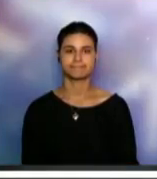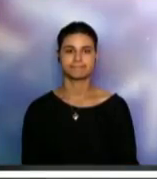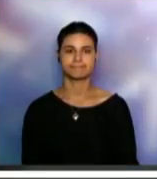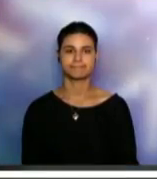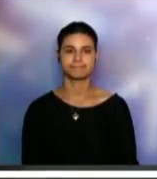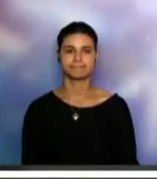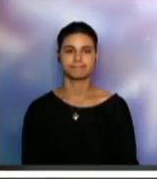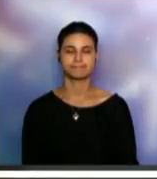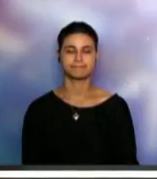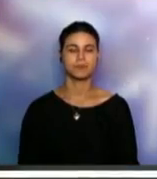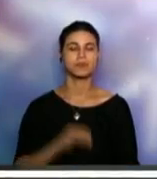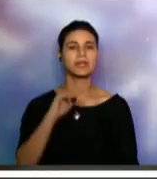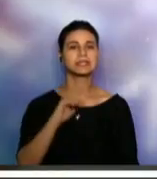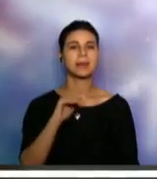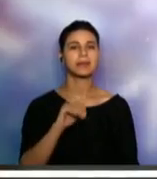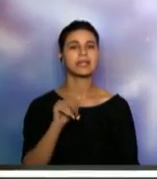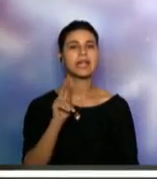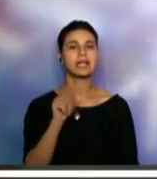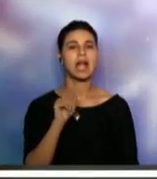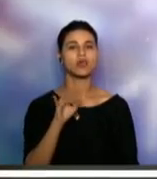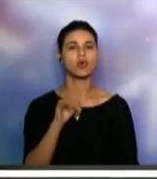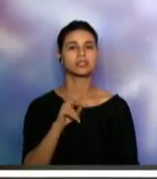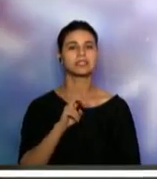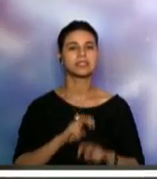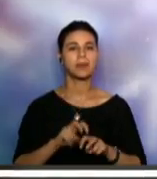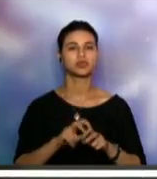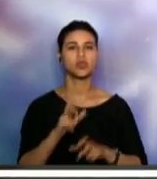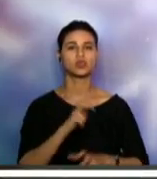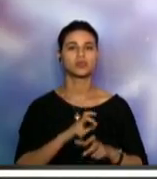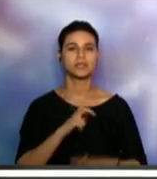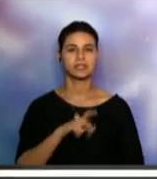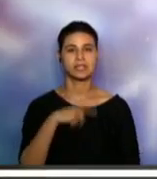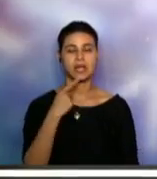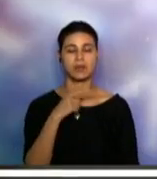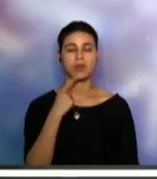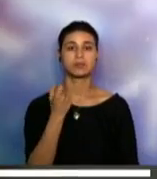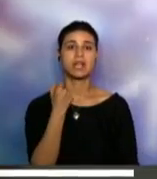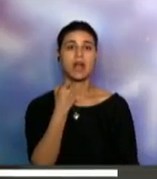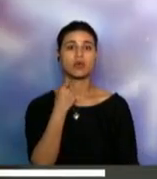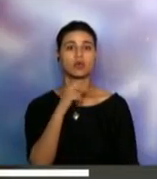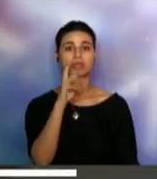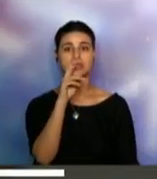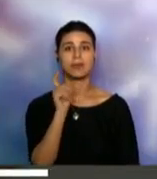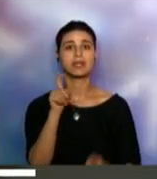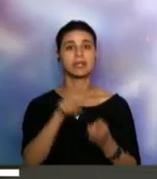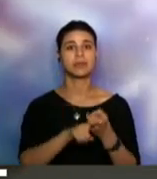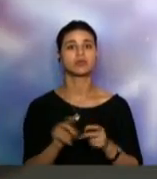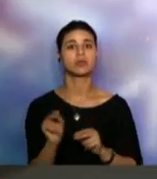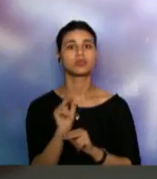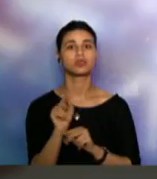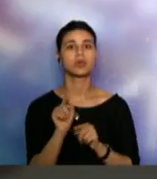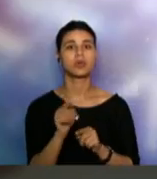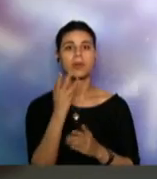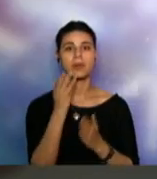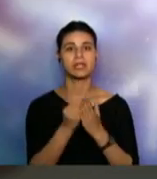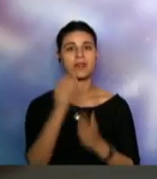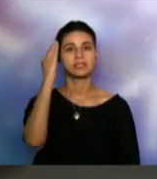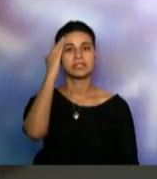სამხრეთ კაროლინის სამედიცინო უნივერსიტეტის ახალი კვლევის მიხედვით, ალკოჰოლ და წამალდამოკიდებულების მკურნალობა თავის